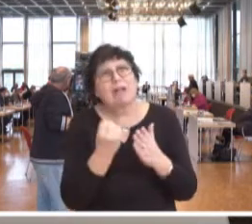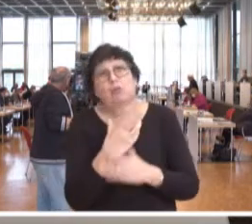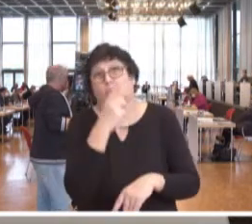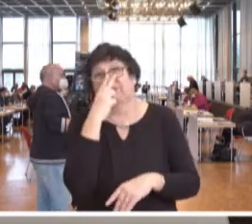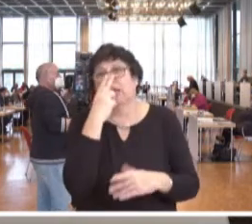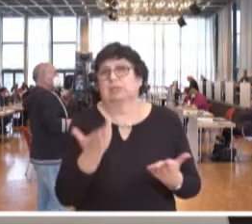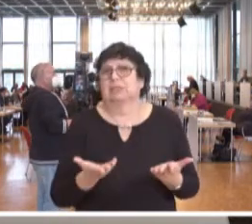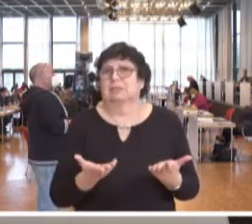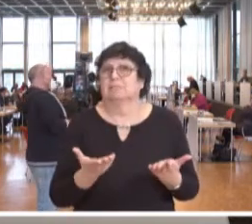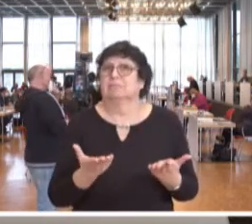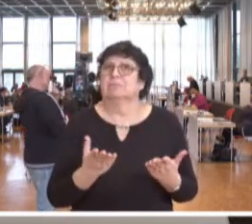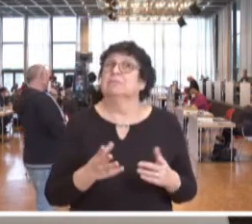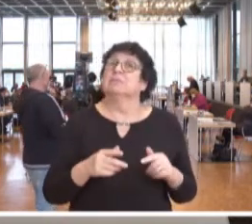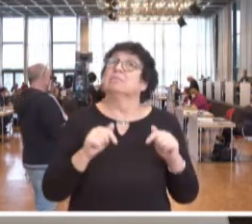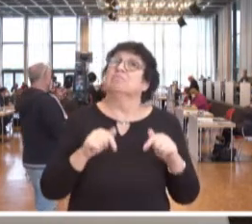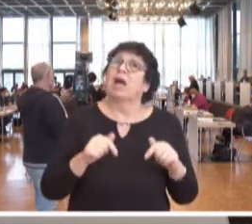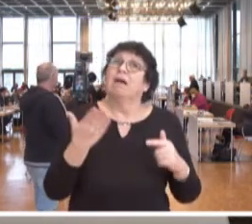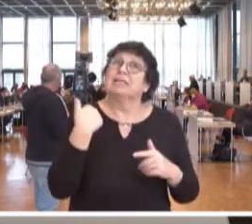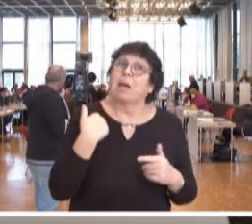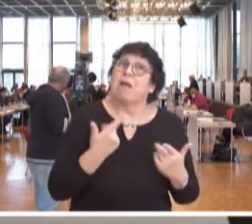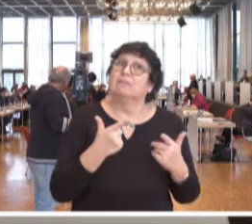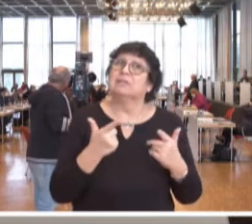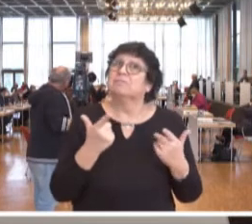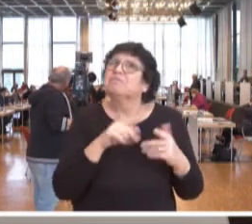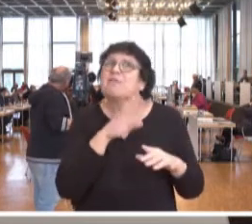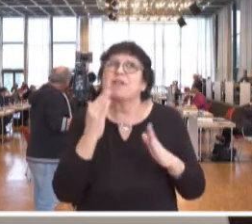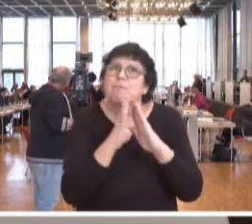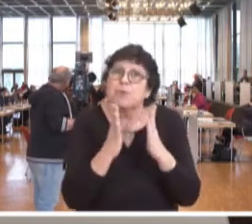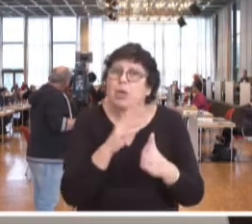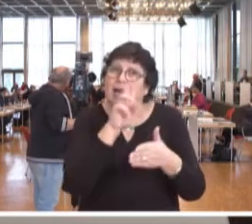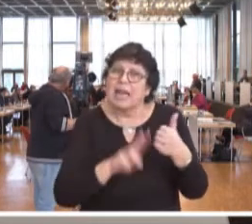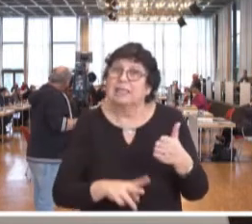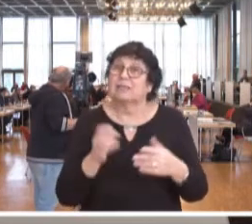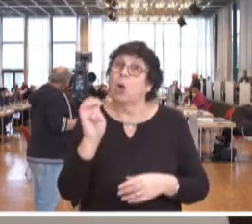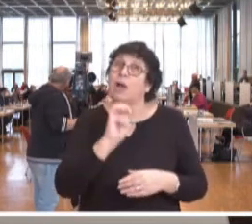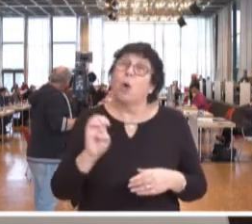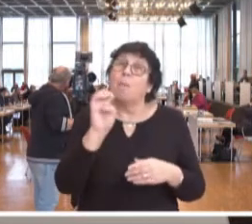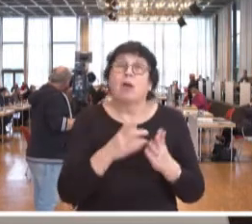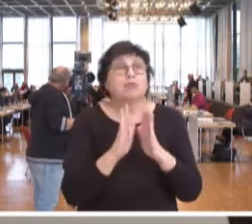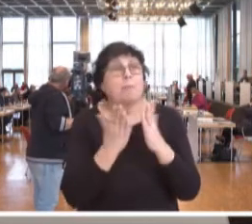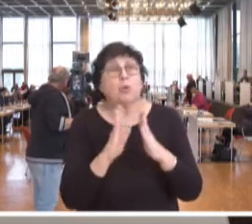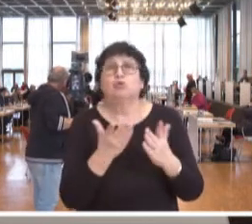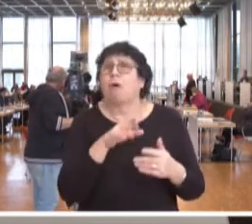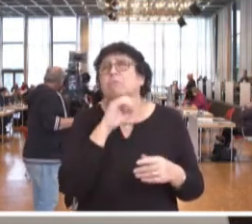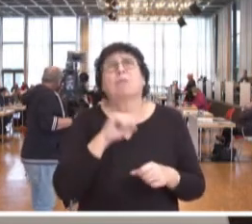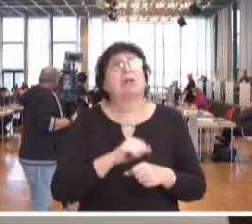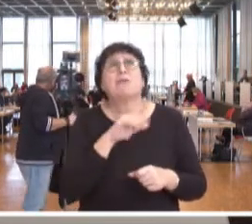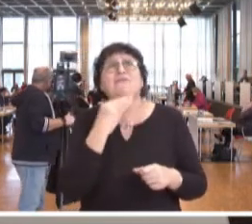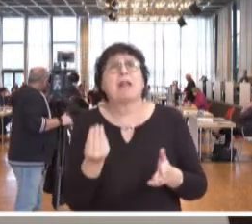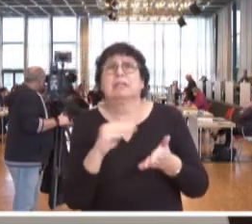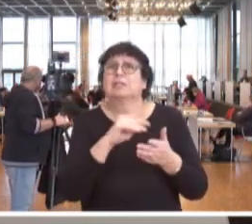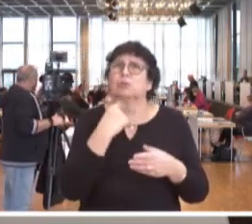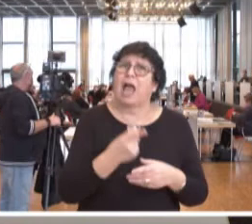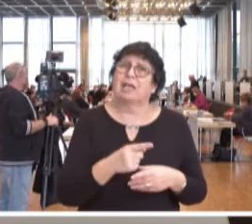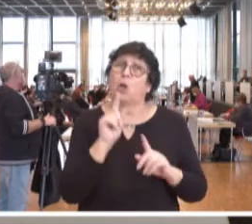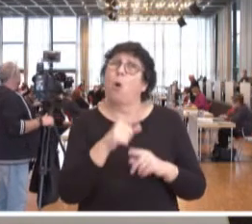Dostojewski und Tolstoi meine Helden. Und ich kann mir die europäische Literatur, ich könnte jetzt vieles dazu sagen, ohne diese beiden eigentlich